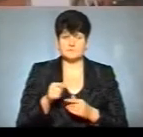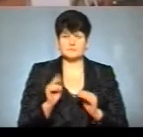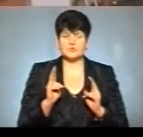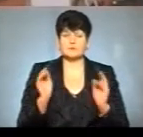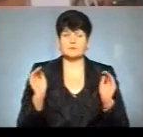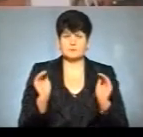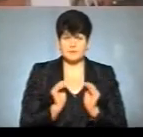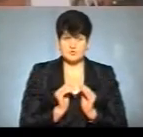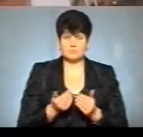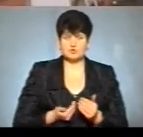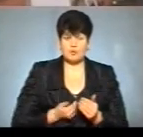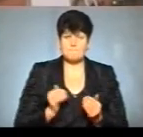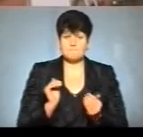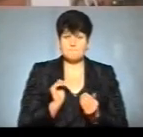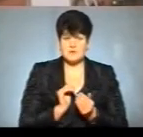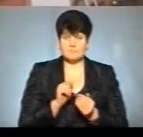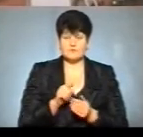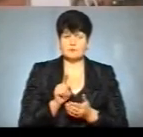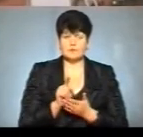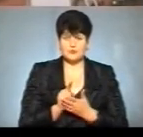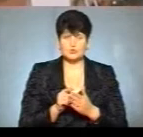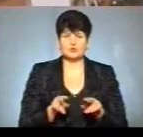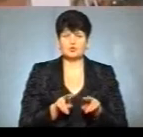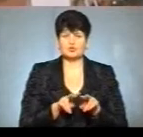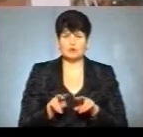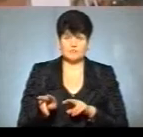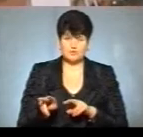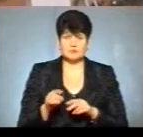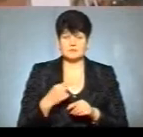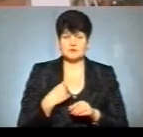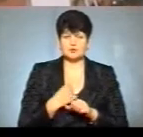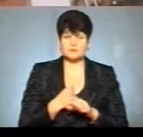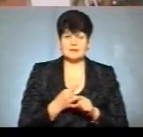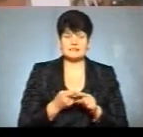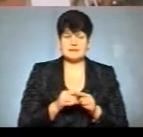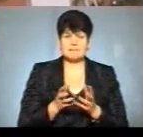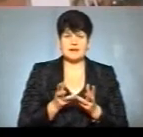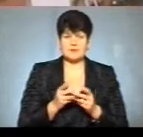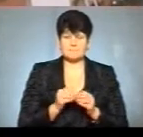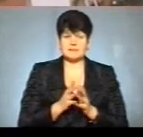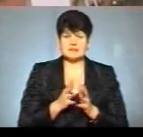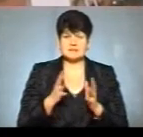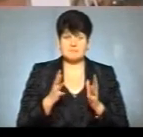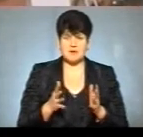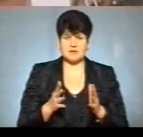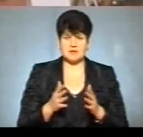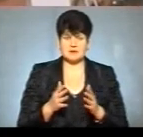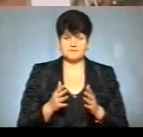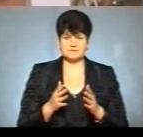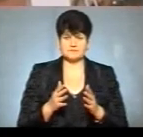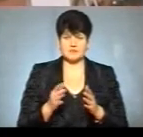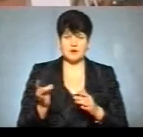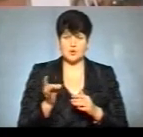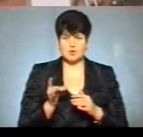ніж прожитковий мінімум, і він повинен дорівнювати їм, відповідно, ми зробили цей перерахунок. Максимальна величина